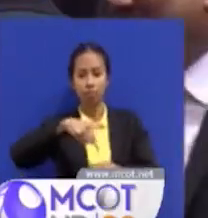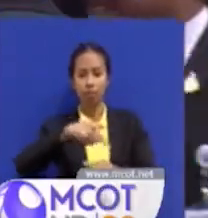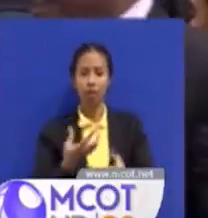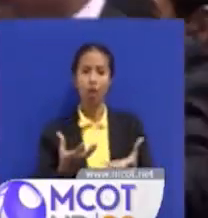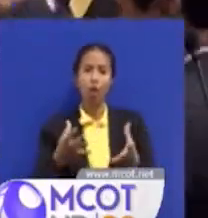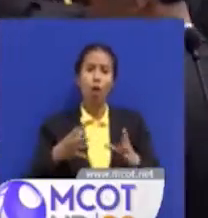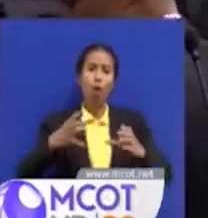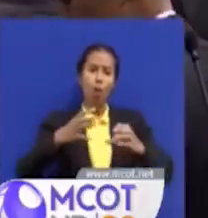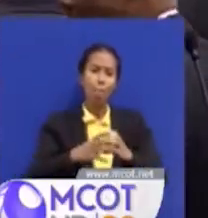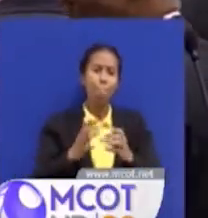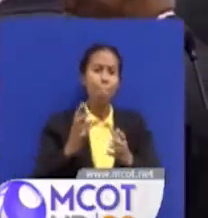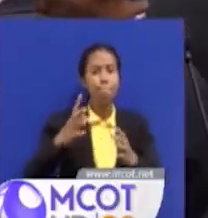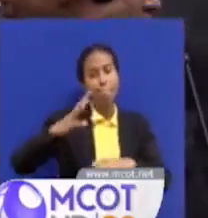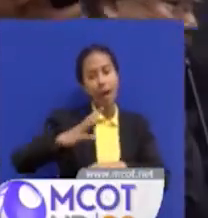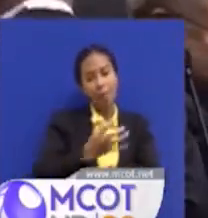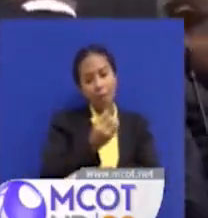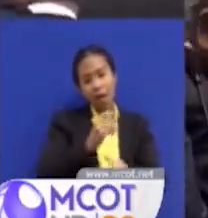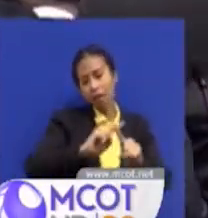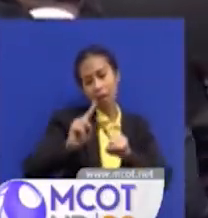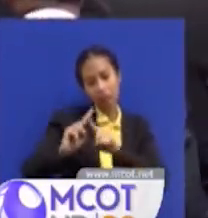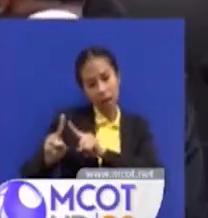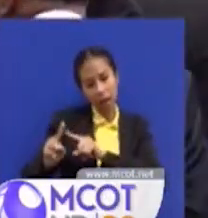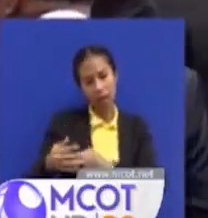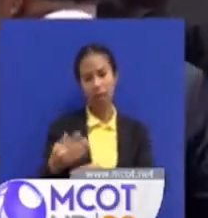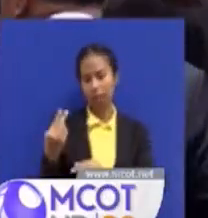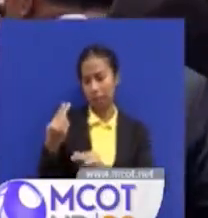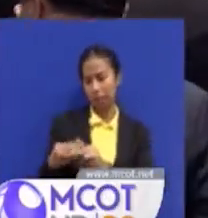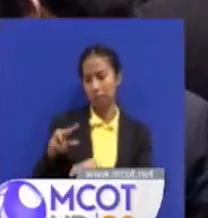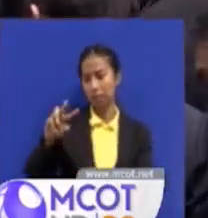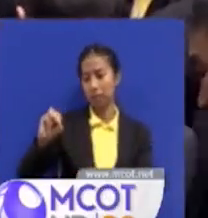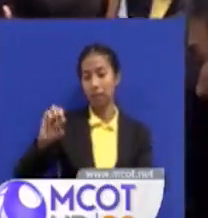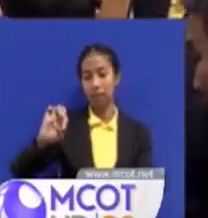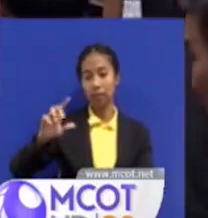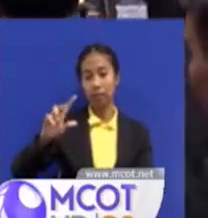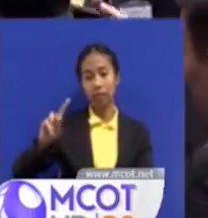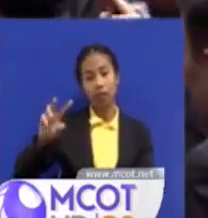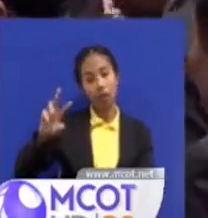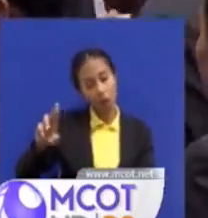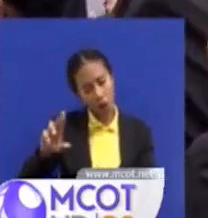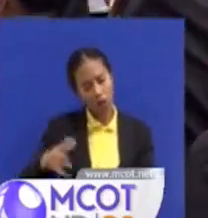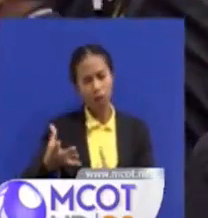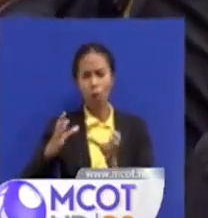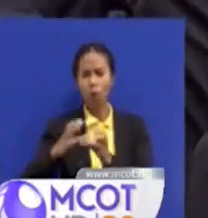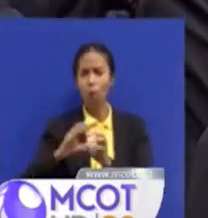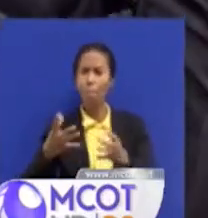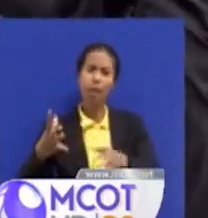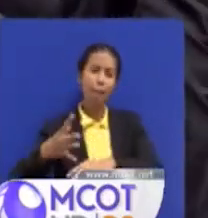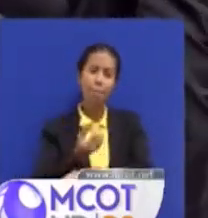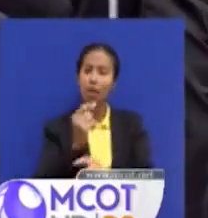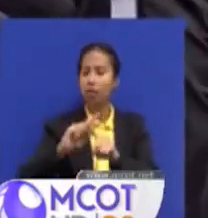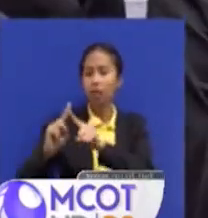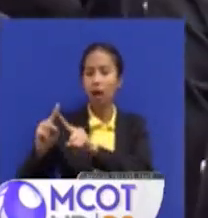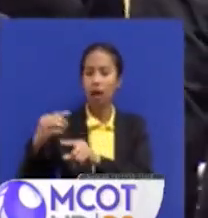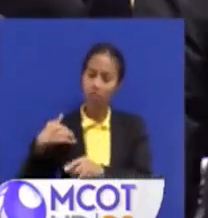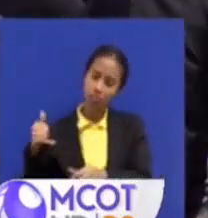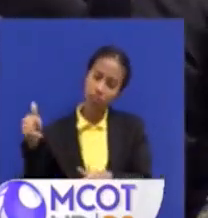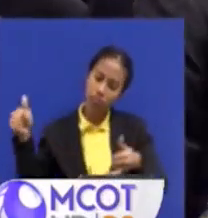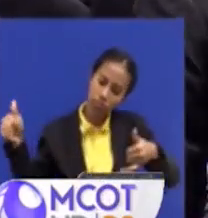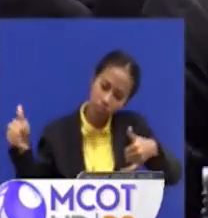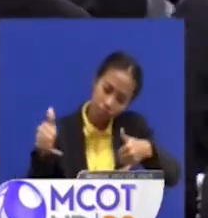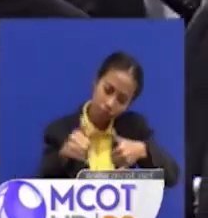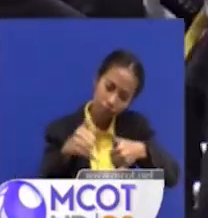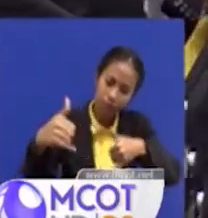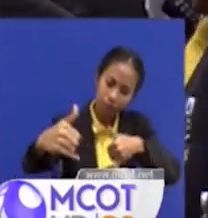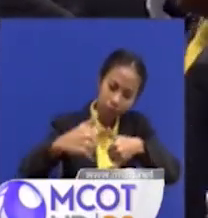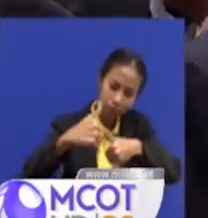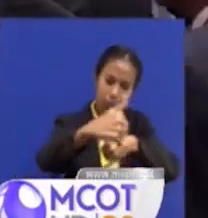ลับมาเป็นประธานสภาผู้แทนราษฎรอีกครั้งหนึ่งนะคะซึ่งตำแหน่งประธานสภาผู้แทนราษฎรถือว่าเป็นตำแหน่งที่สำคัญที่สุดในฝ่าย